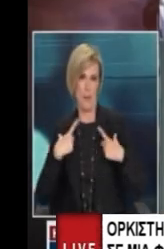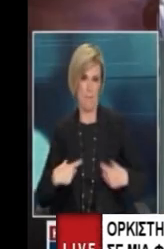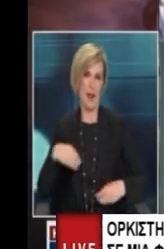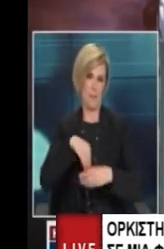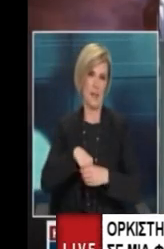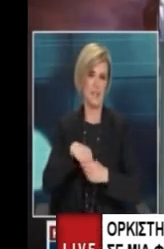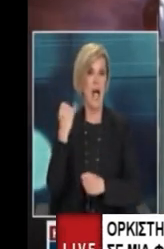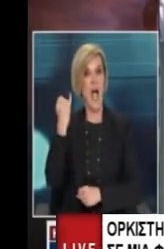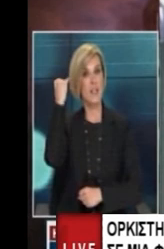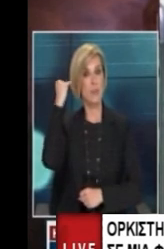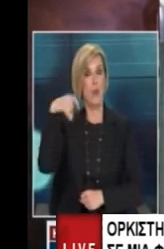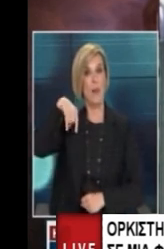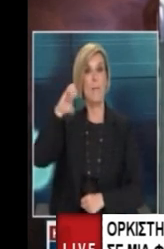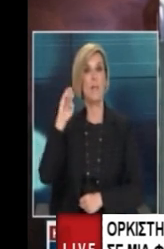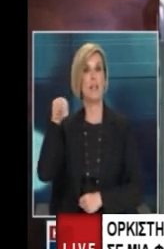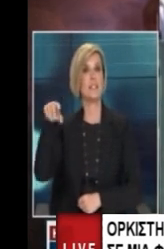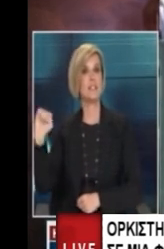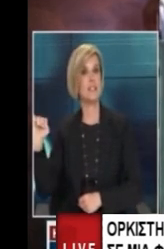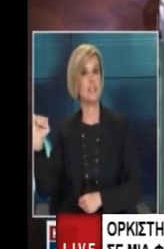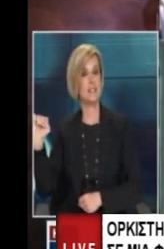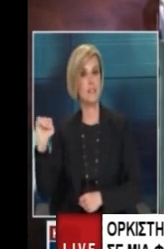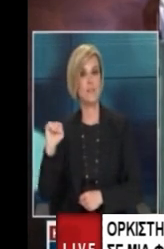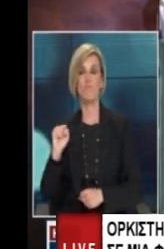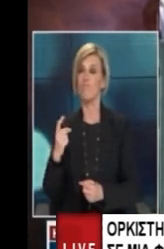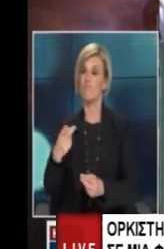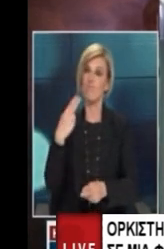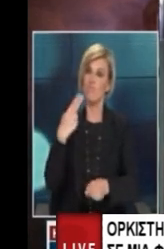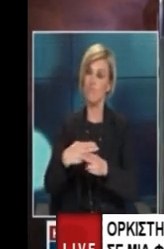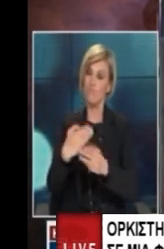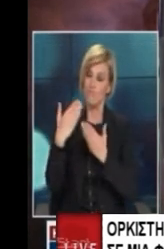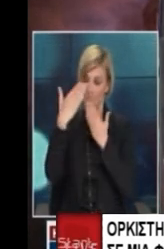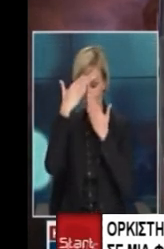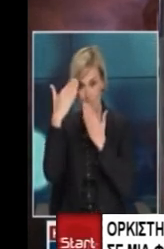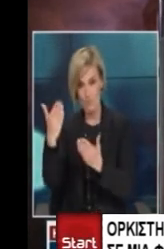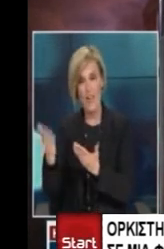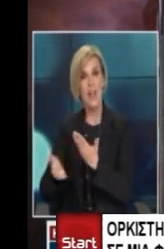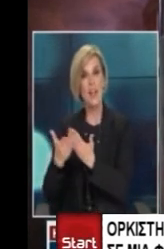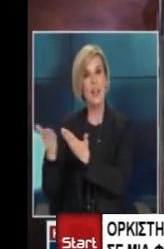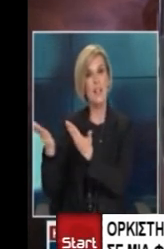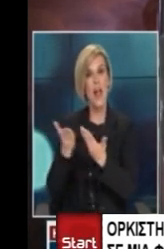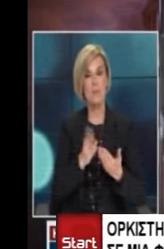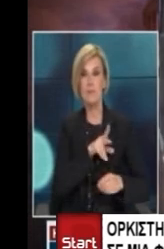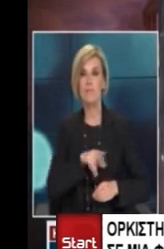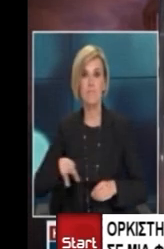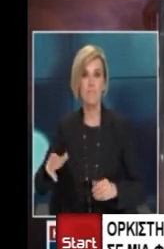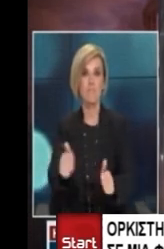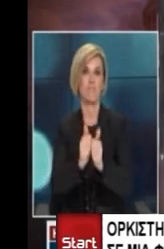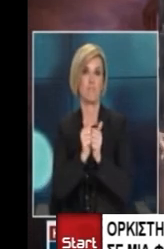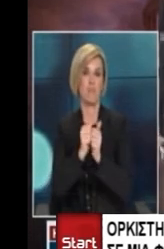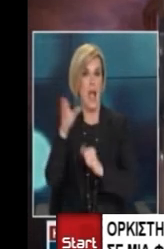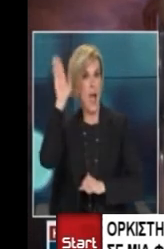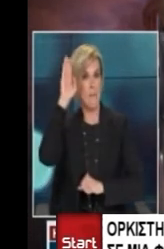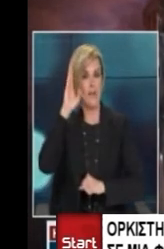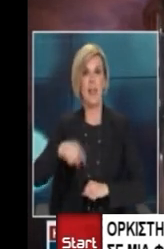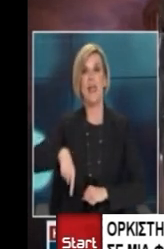Τζο Μπάιντεν από την ορκομοσία του έδειξε πως θα ακολουθήσει μια ενωτική πολιτική, τονίζοντας πως θα είναι πρόεδρος και για αυτούς που τον στήριξαν και για